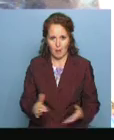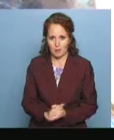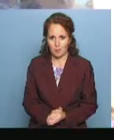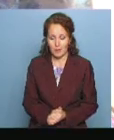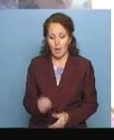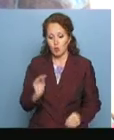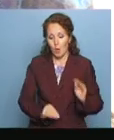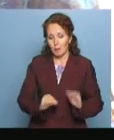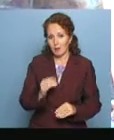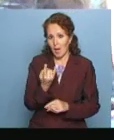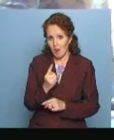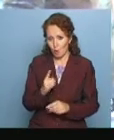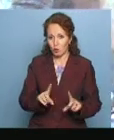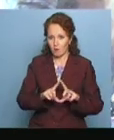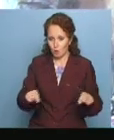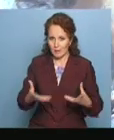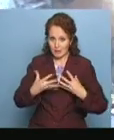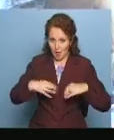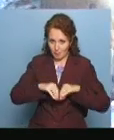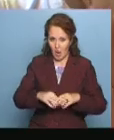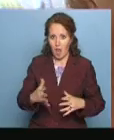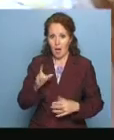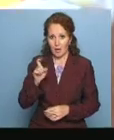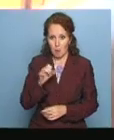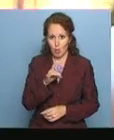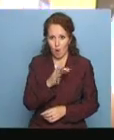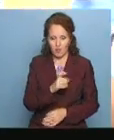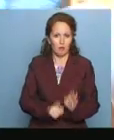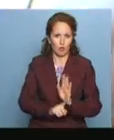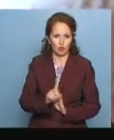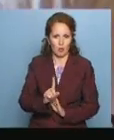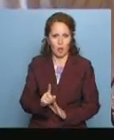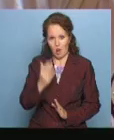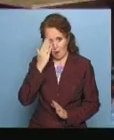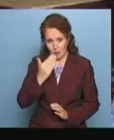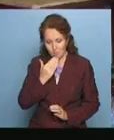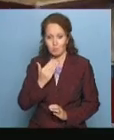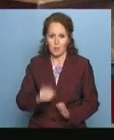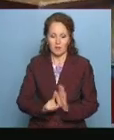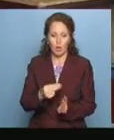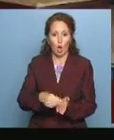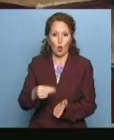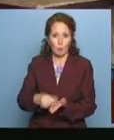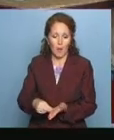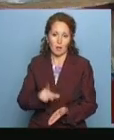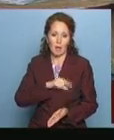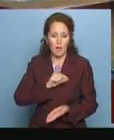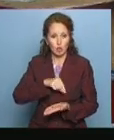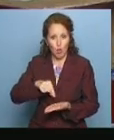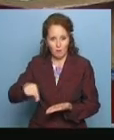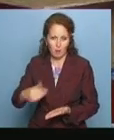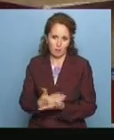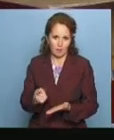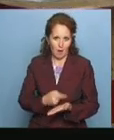Собирать ребенка в школу семья Храбровых начала еще в начале лета. Сегодня докупают канцтовары и тетради. Вот внучку собираем в школу в третий